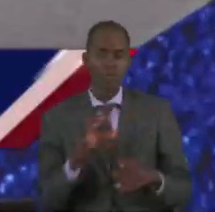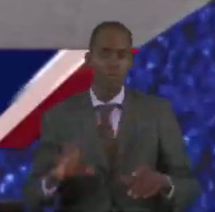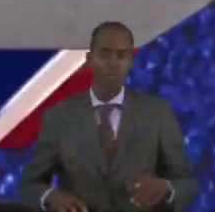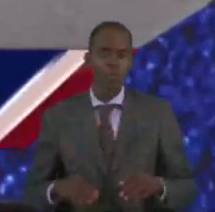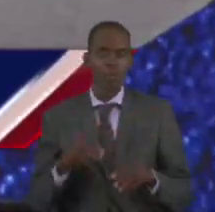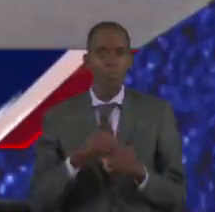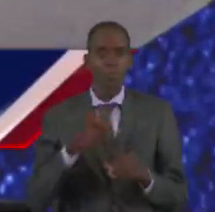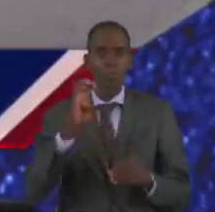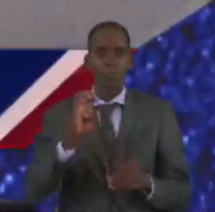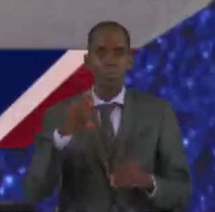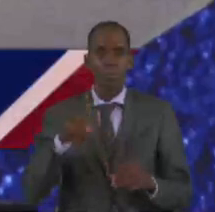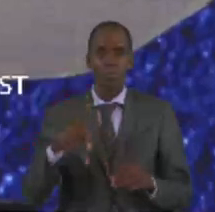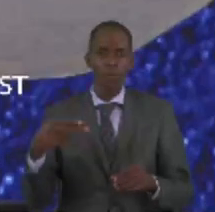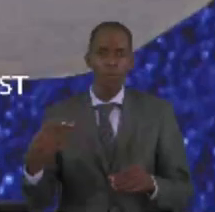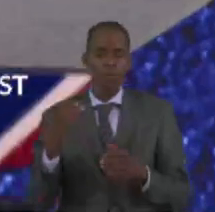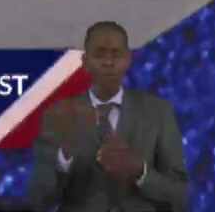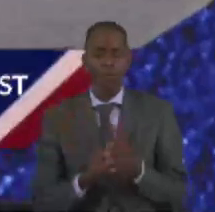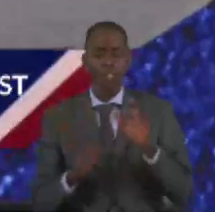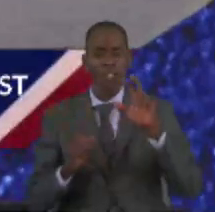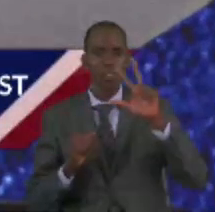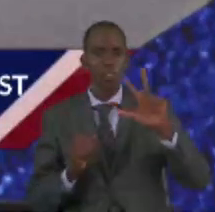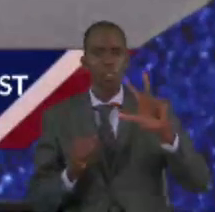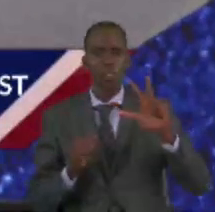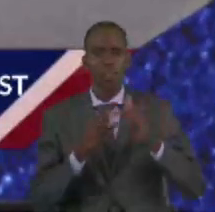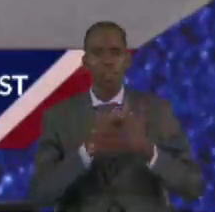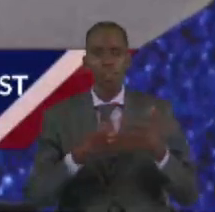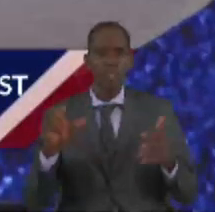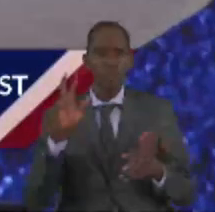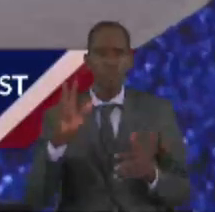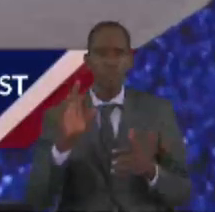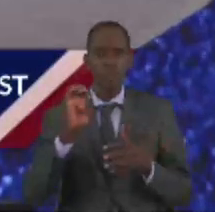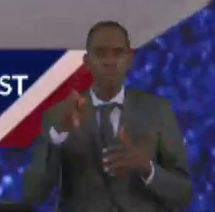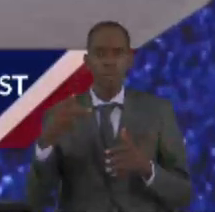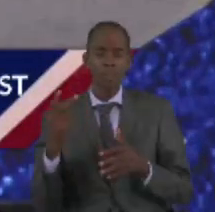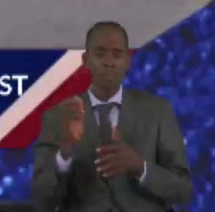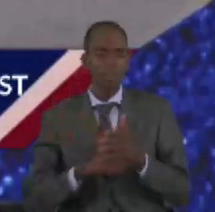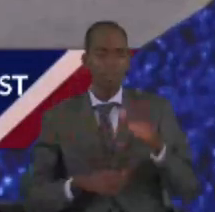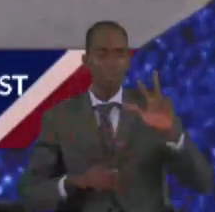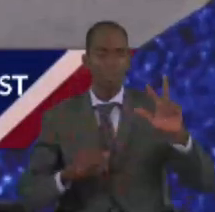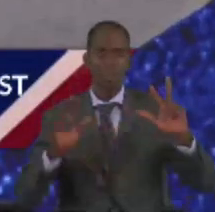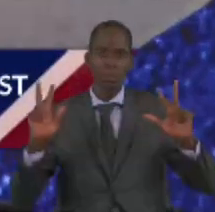de Christ. Éphésiens 3. Éphésiens.